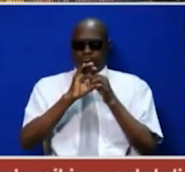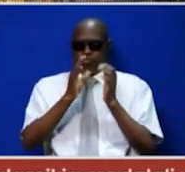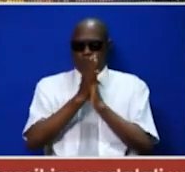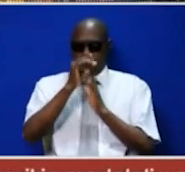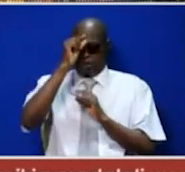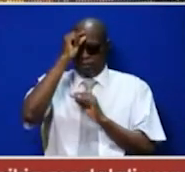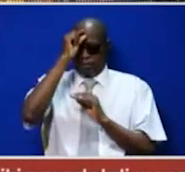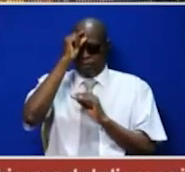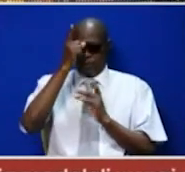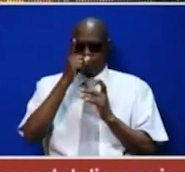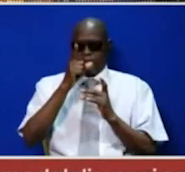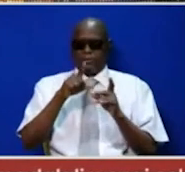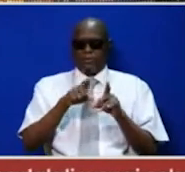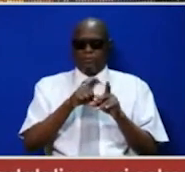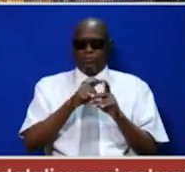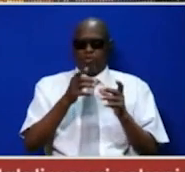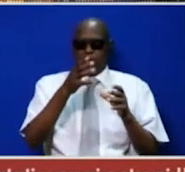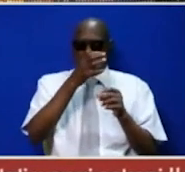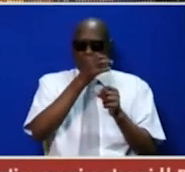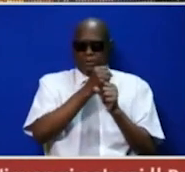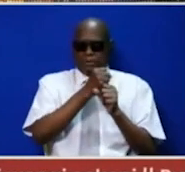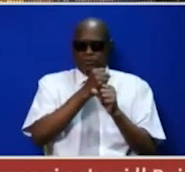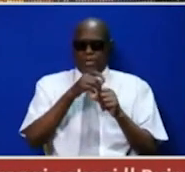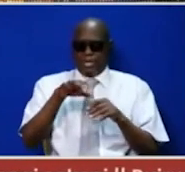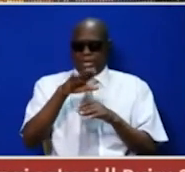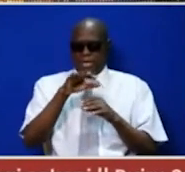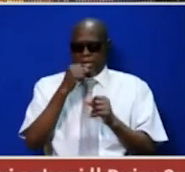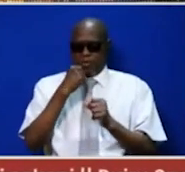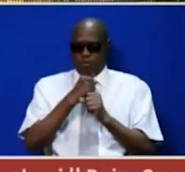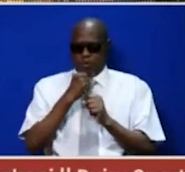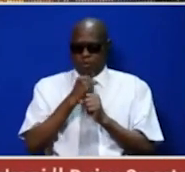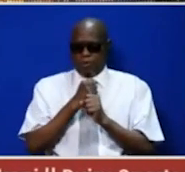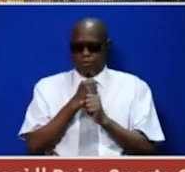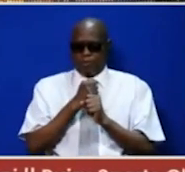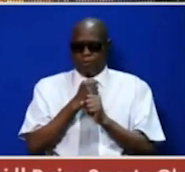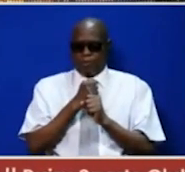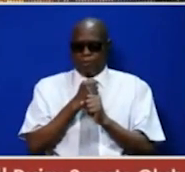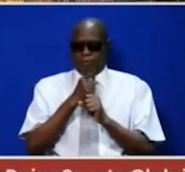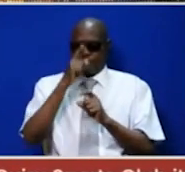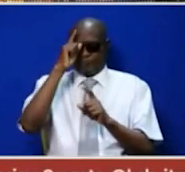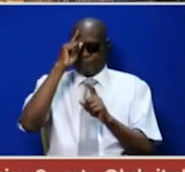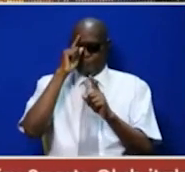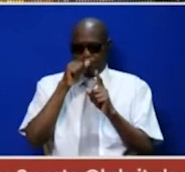na mashirika hayo katika utekelezaji wa malengo.